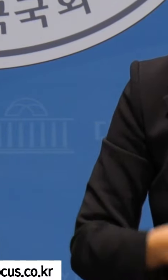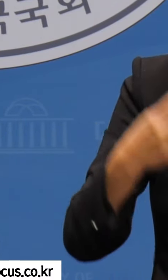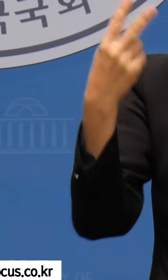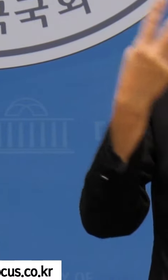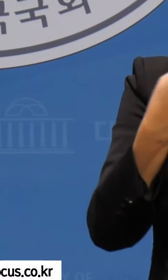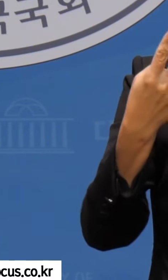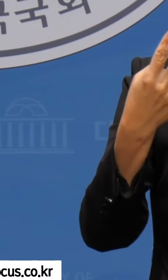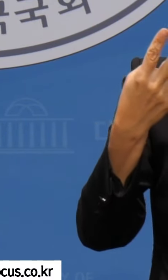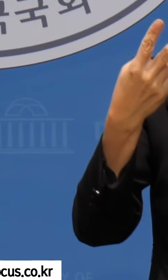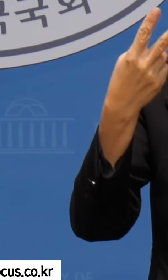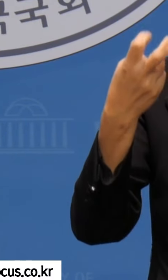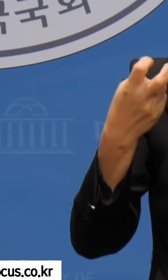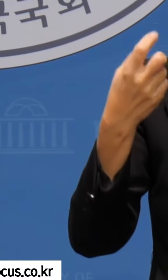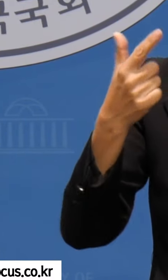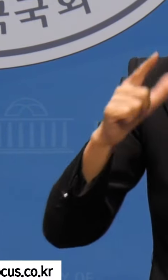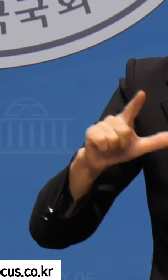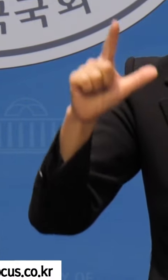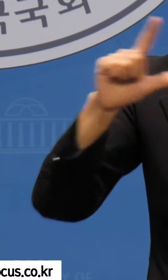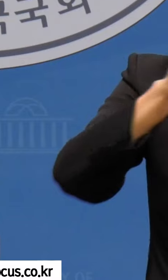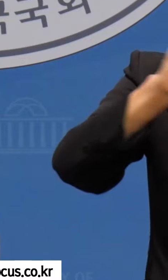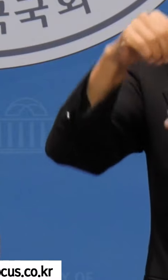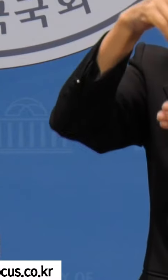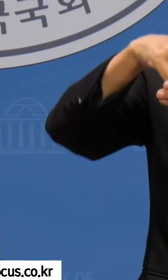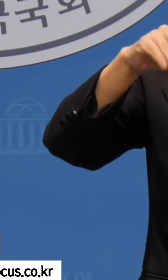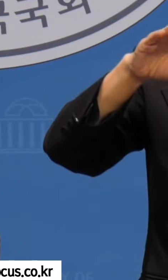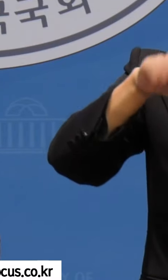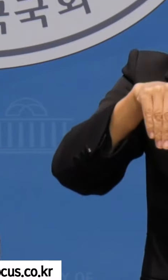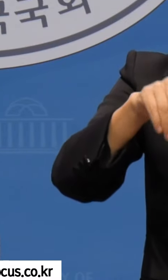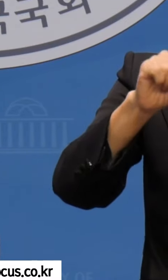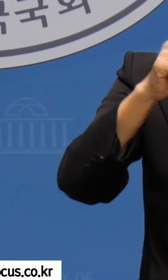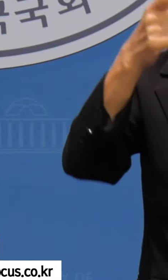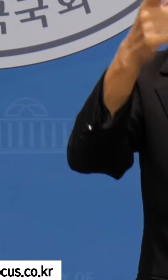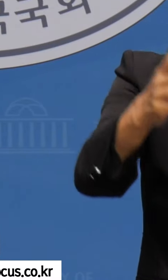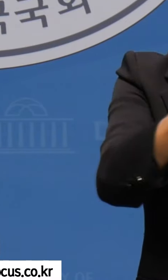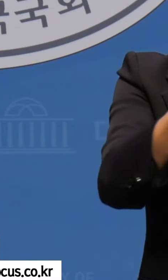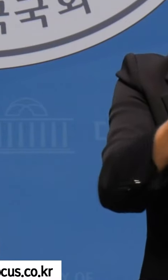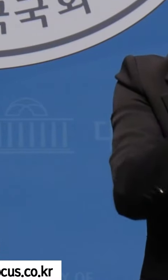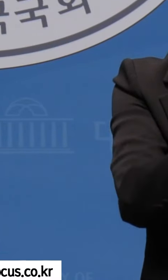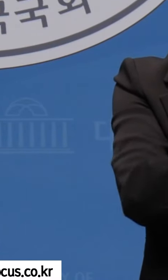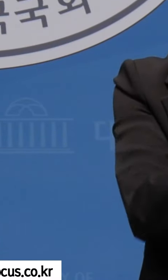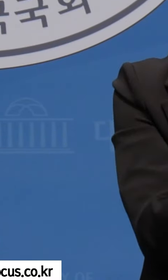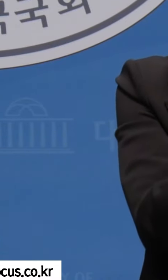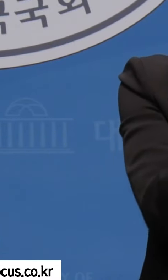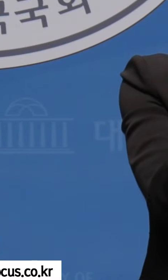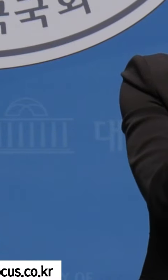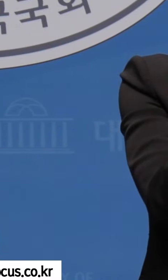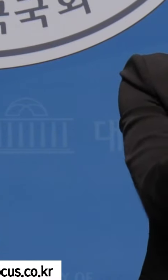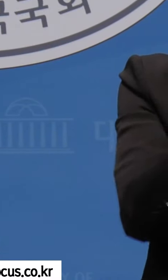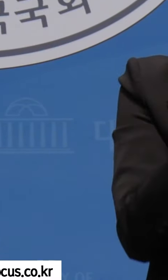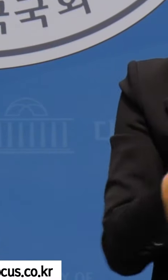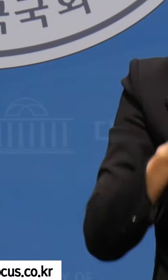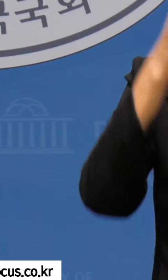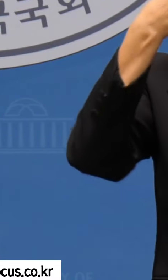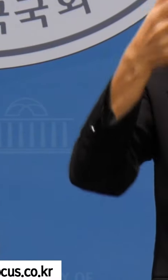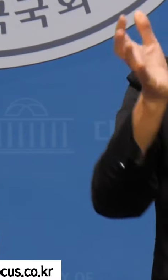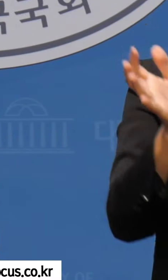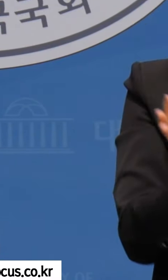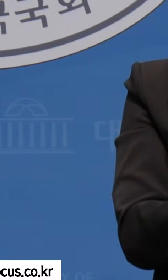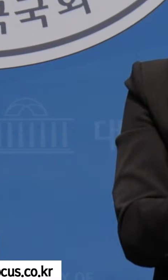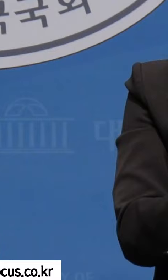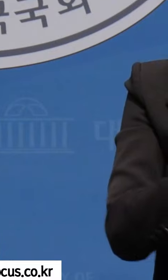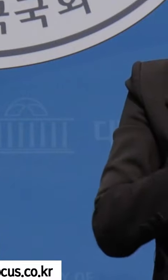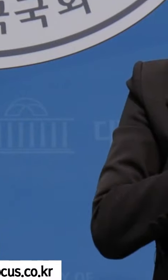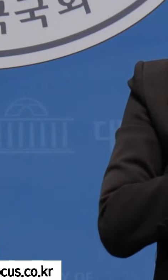2026년 지방선거에서 지역 주민을 섬기는 개혁 신당의 지역 일꾼들이